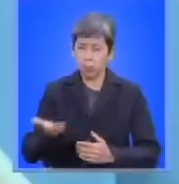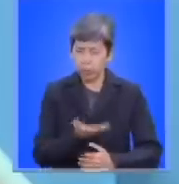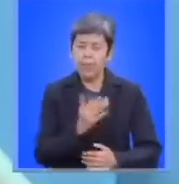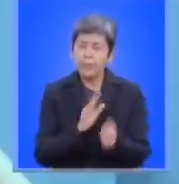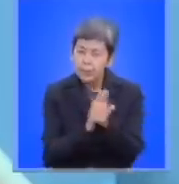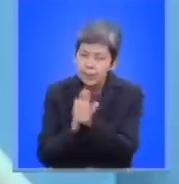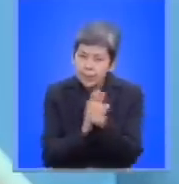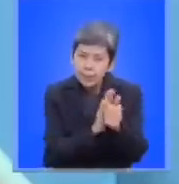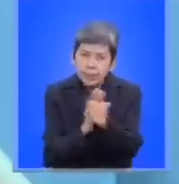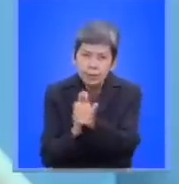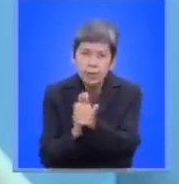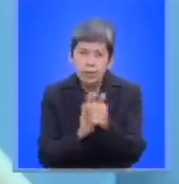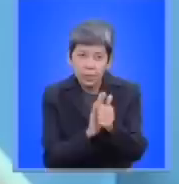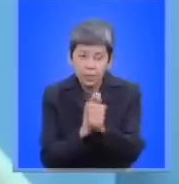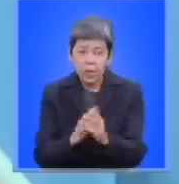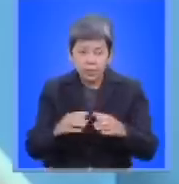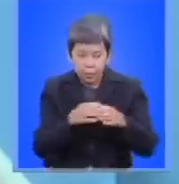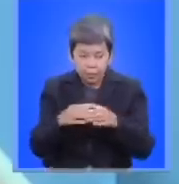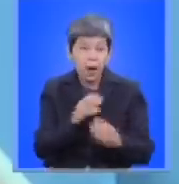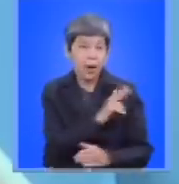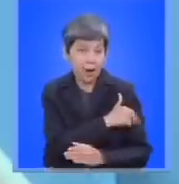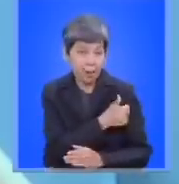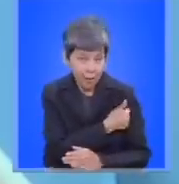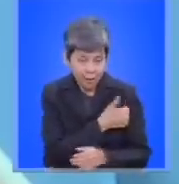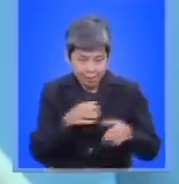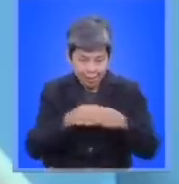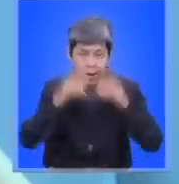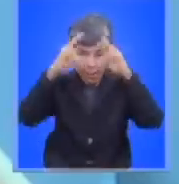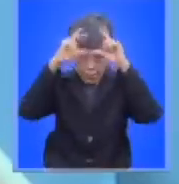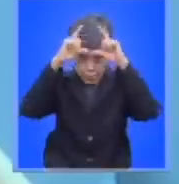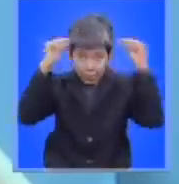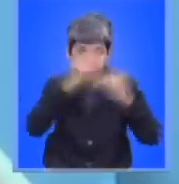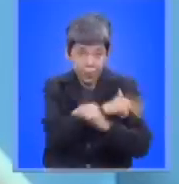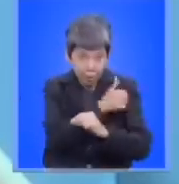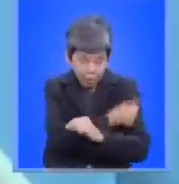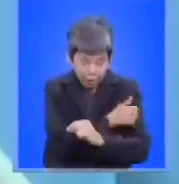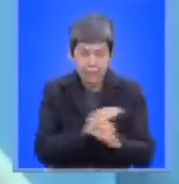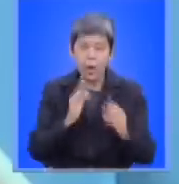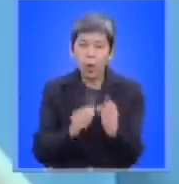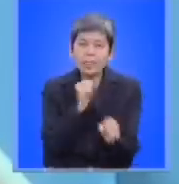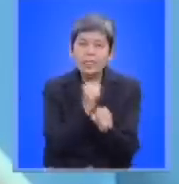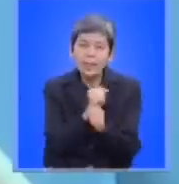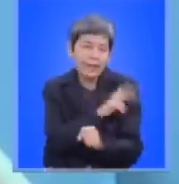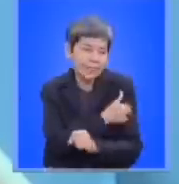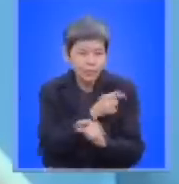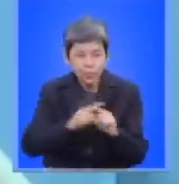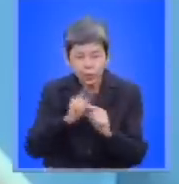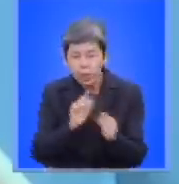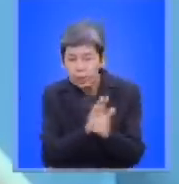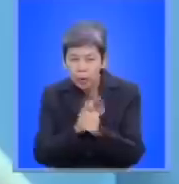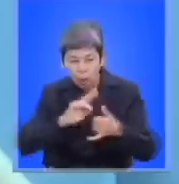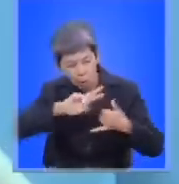ำลังใจนะครับคณะแพทย์พยาบาลเจ้าหน้าที่สาธารณสุขทุกท่านที่ได้ให้การดูแลรักษ